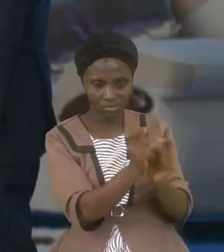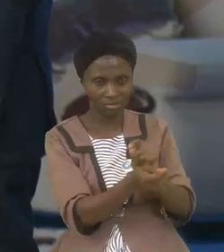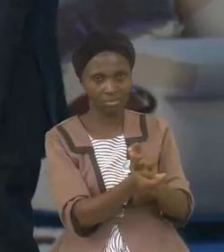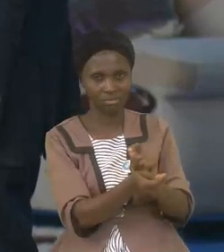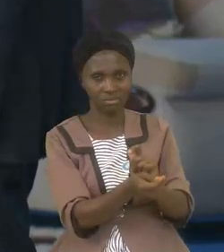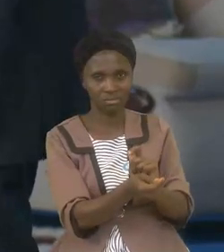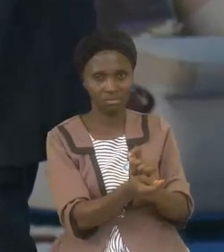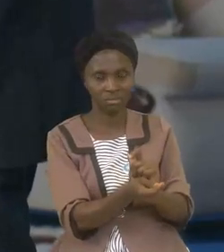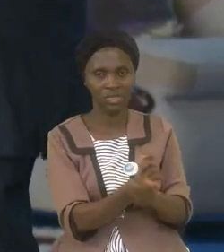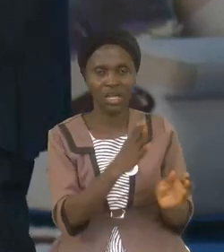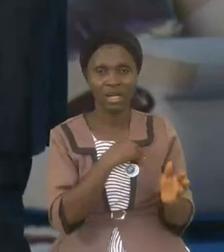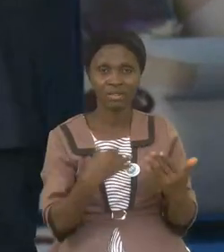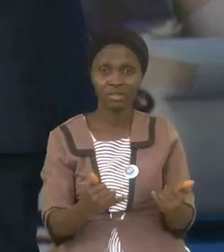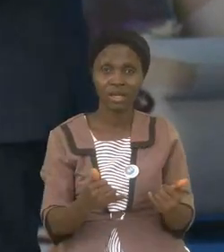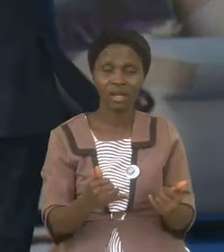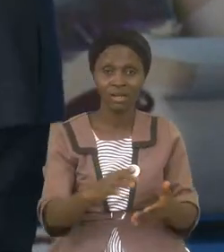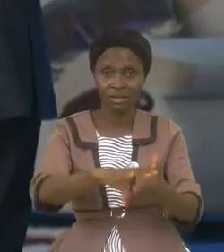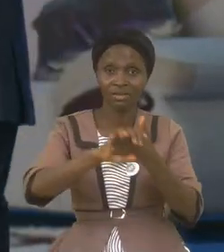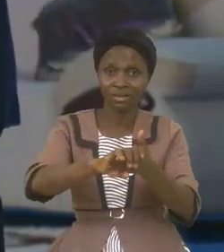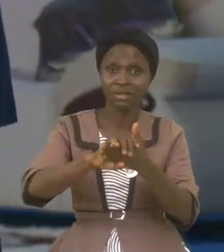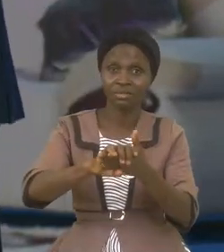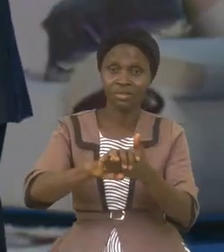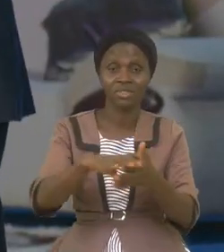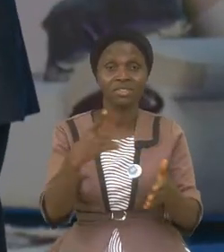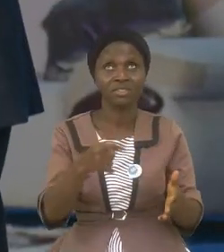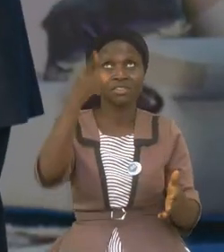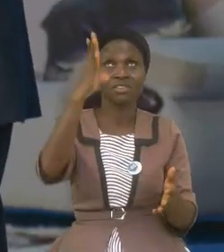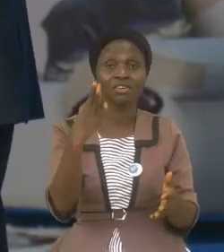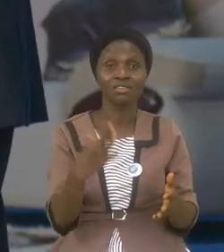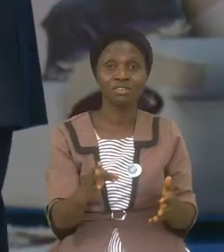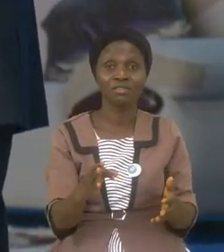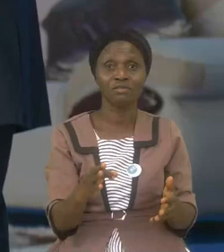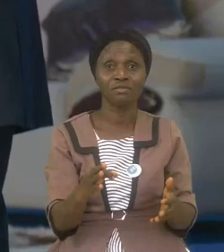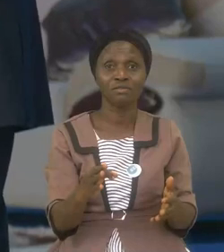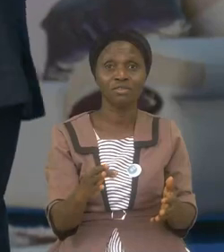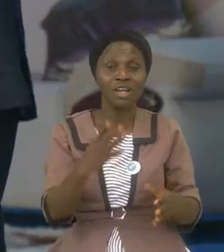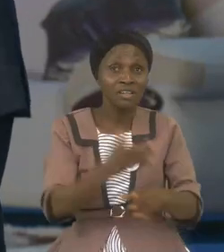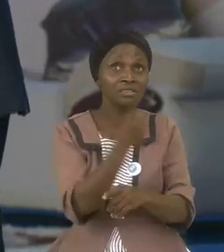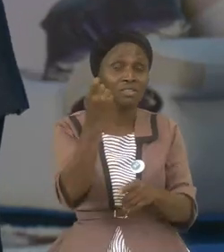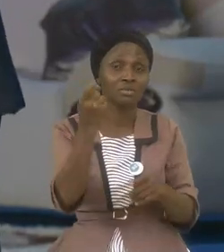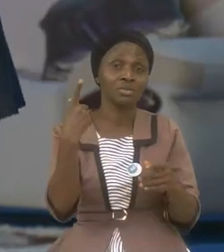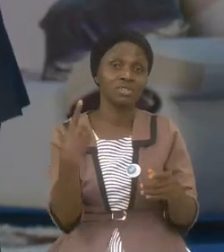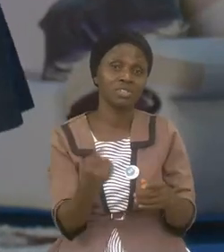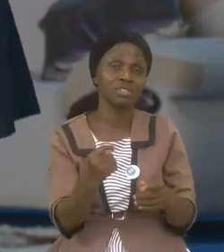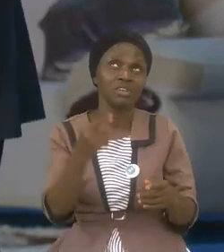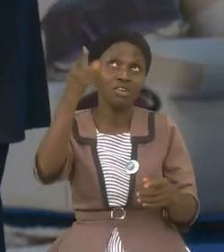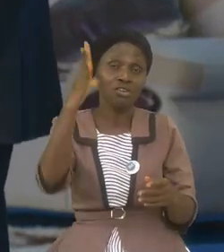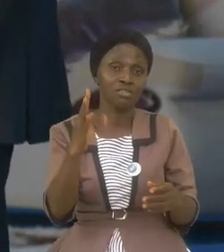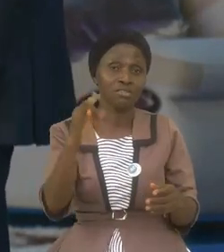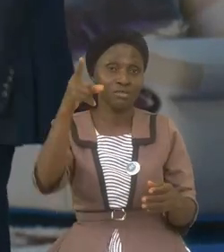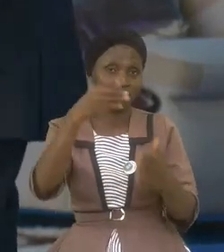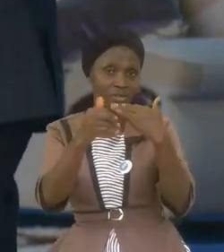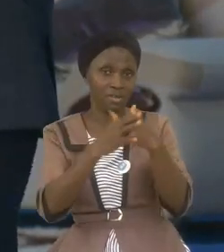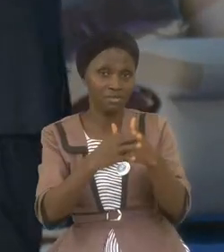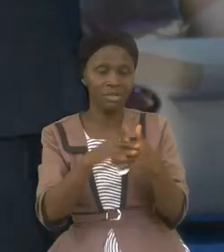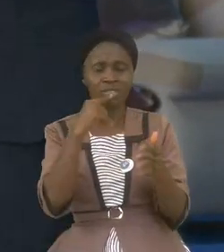ensuite, comme il s'est repenti, il dit, maintenant, je célèbre le Dieu du ciel. En